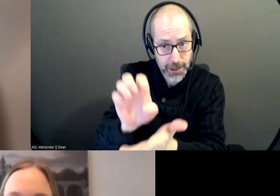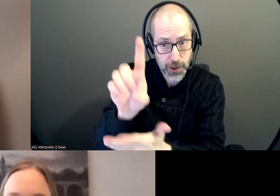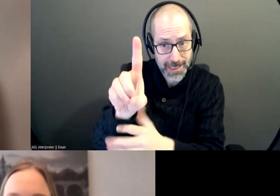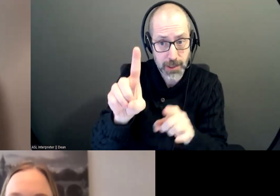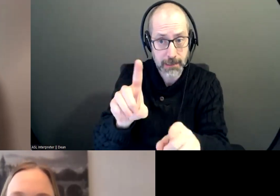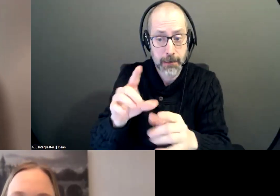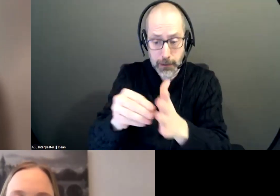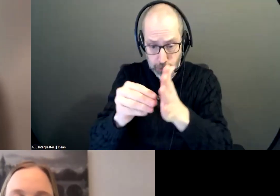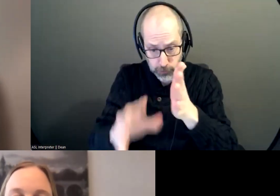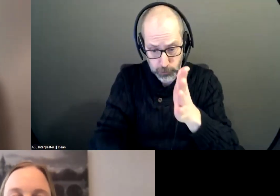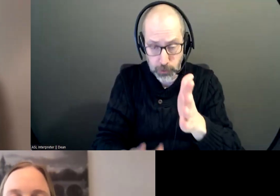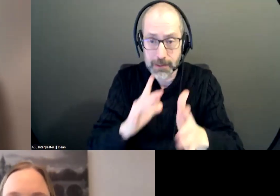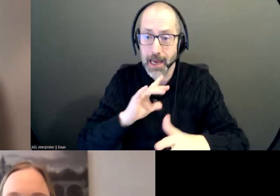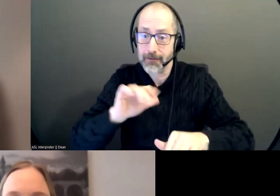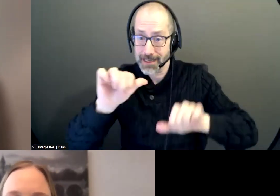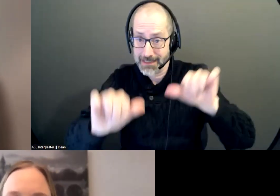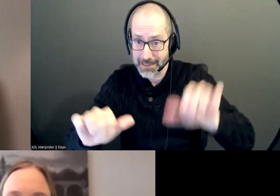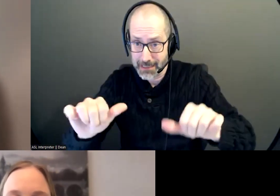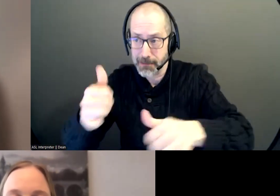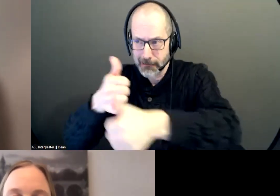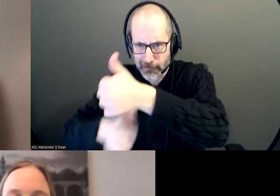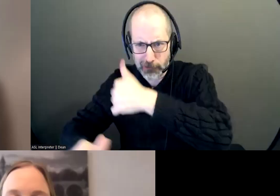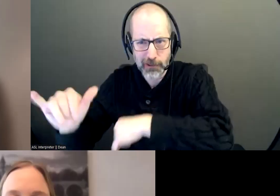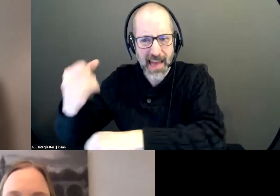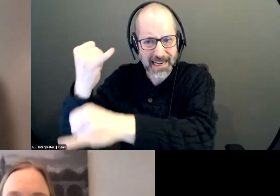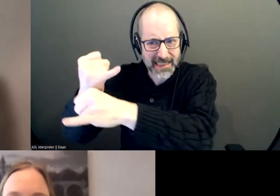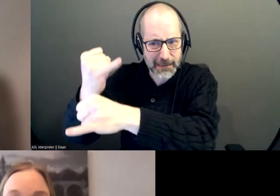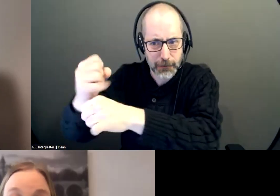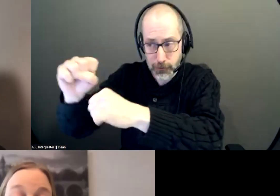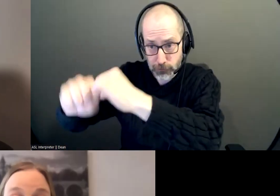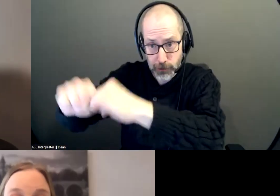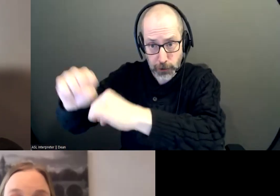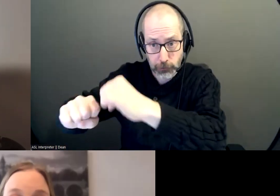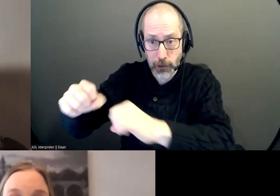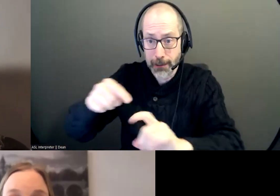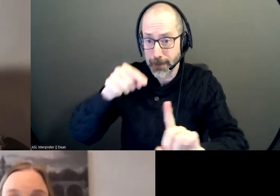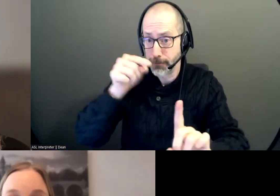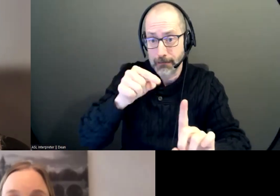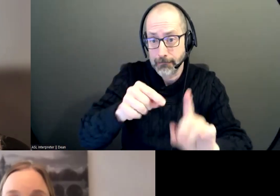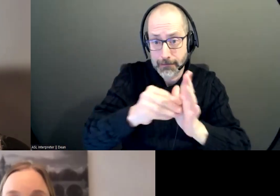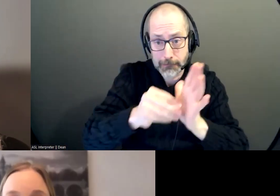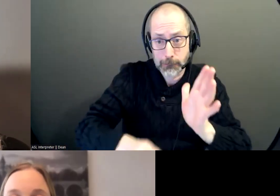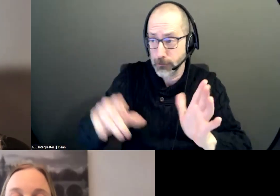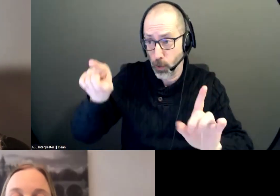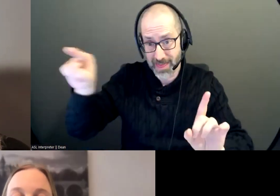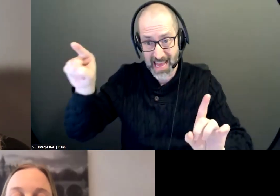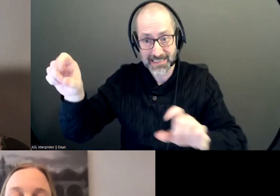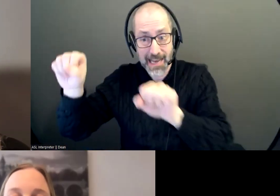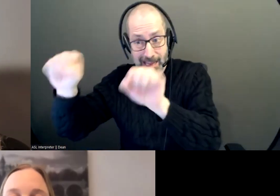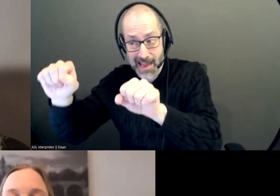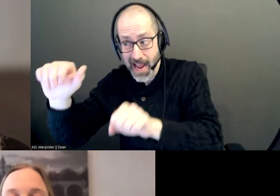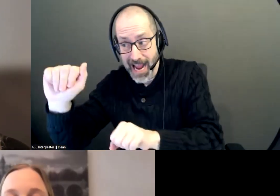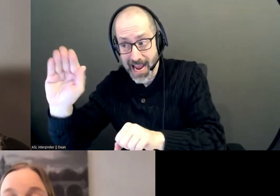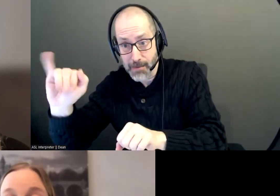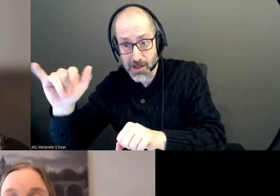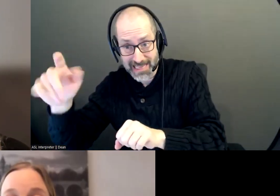déficitaires. being assessed within Lorsque les institutional étudiants structures that sont that à may l'école ou themselves sont be en ableist, cours, how do you eux-mêmes think